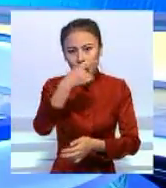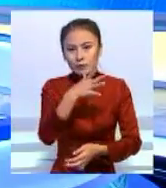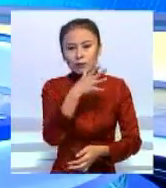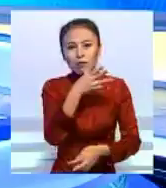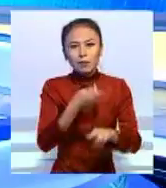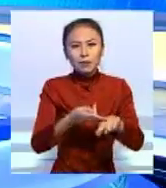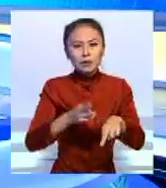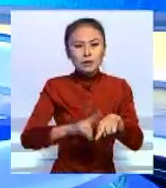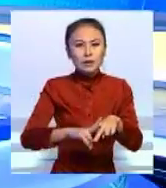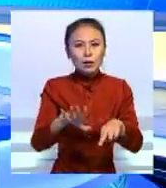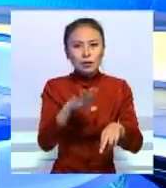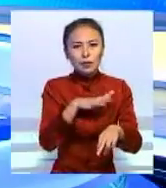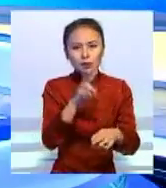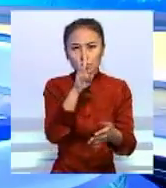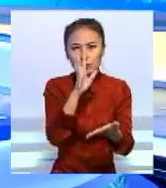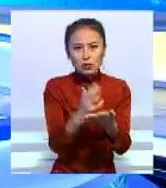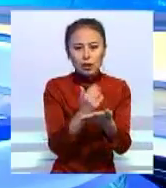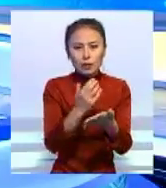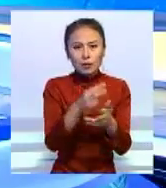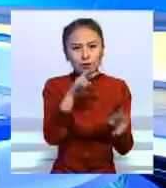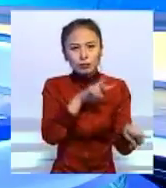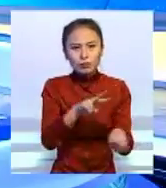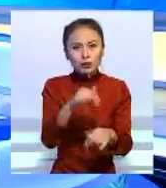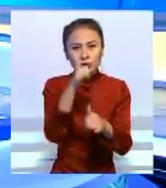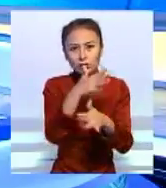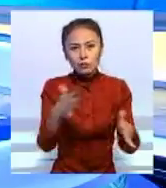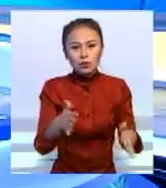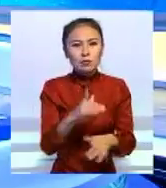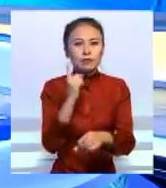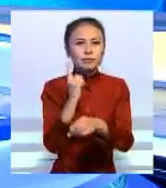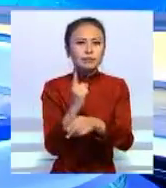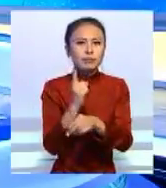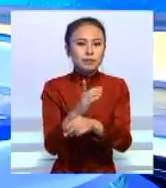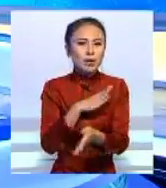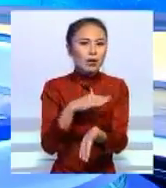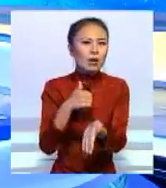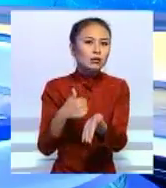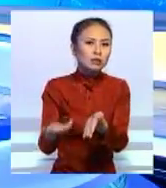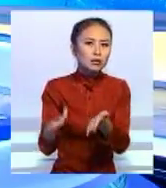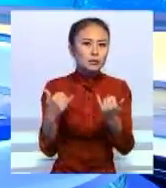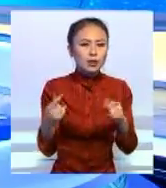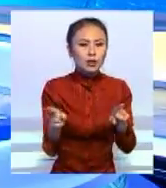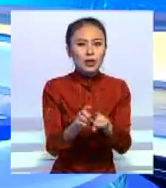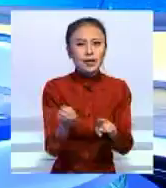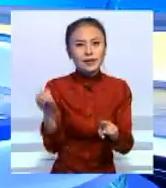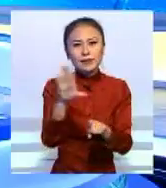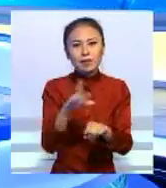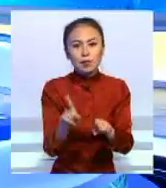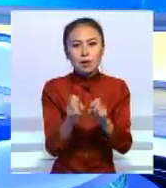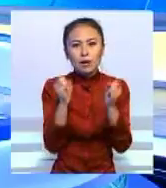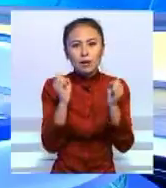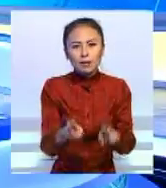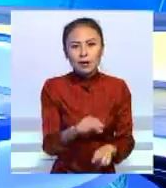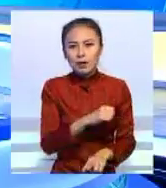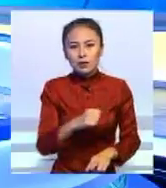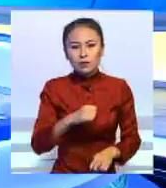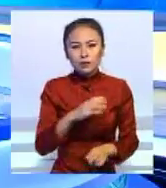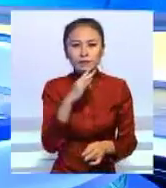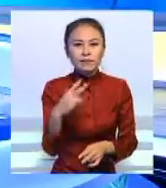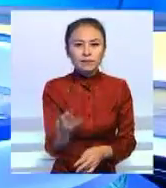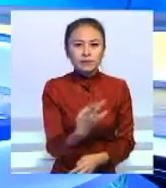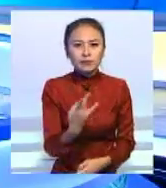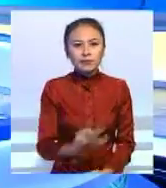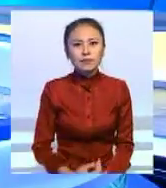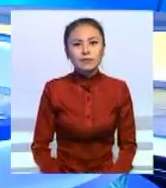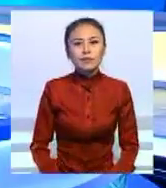ішінде кинологтар жалақы алмағандықтан тәртіп сақшылары жұмысқа шығудан бас тартты. Бірақ лаңкестік қаупі Европа елінде әлі де